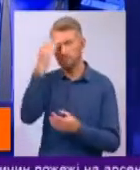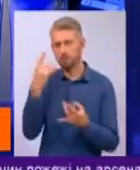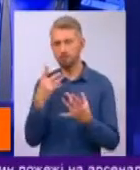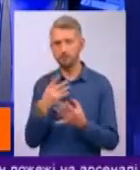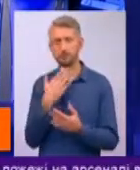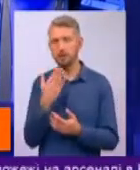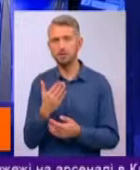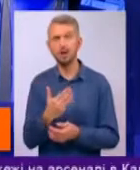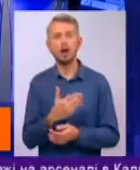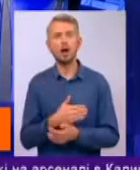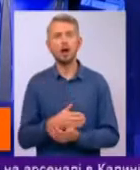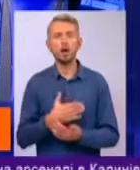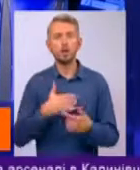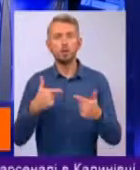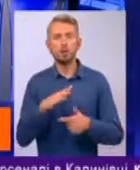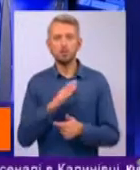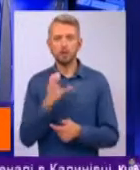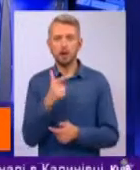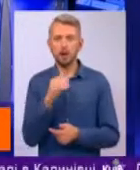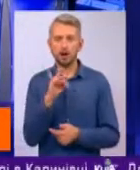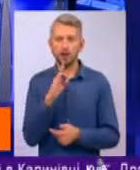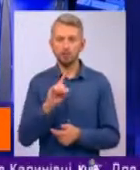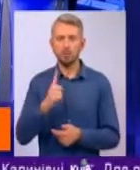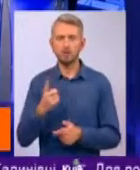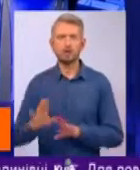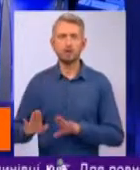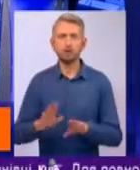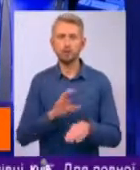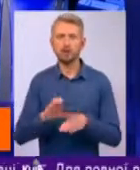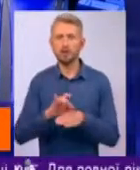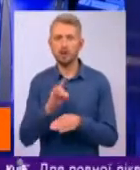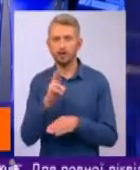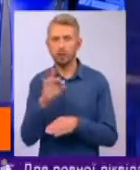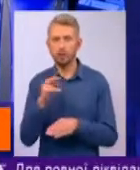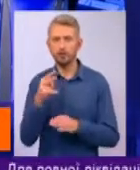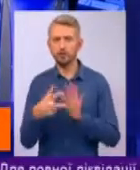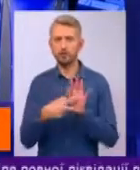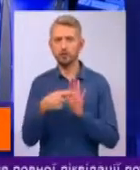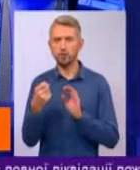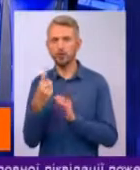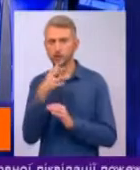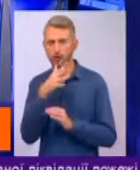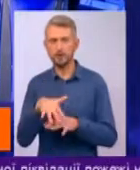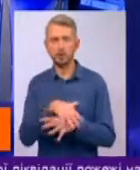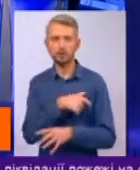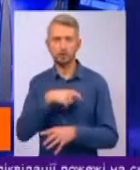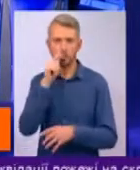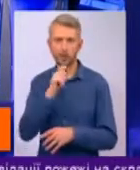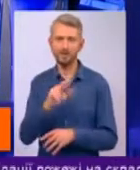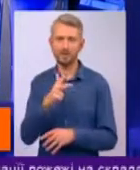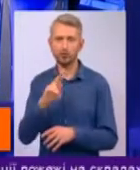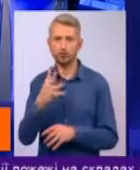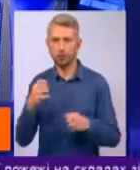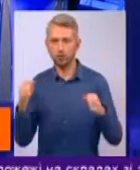хочу нагадати, що гостями студії були Степан Гавриш, перший заступник секретаря РНБО 2008-2011 роки, народний депутат України